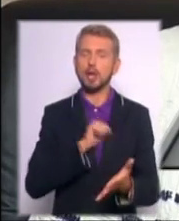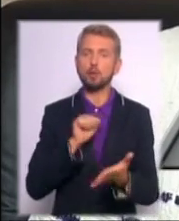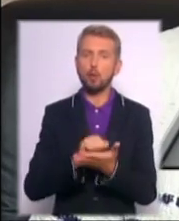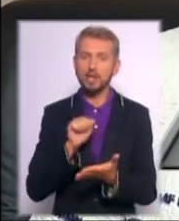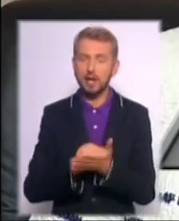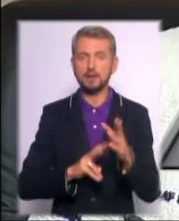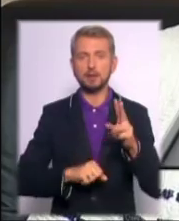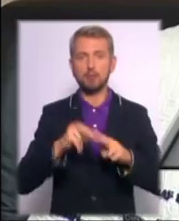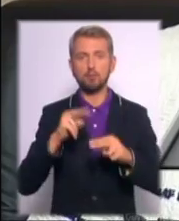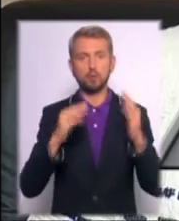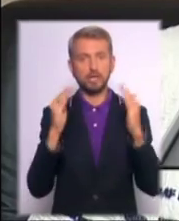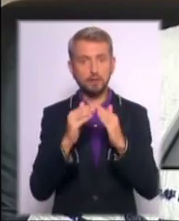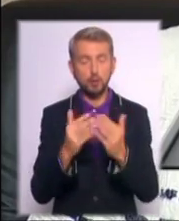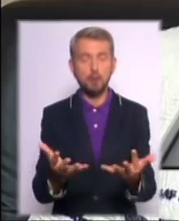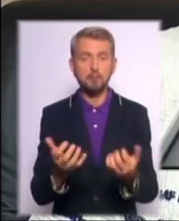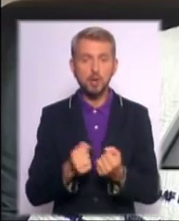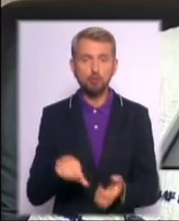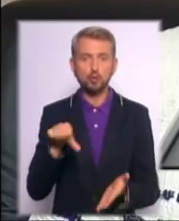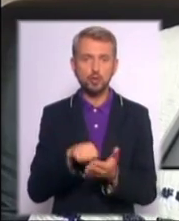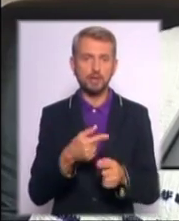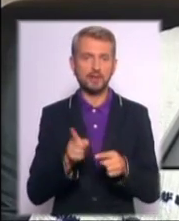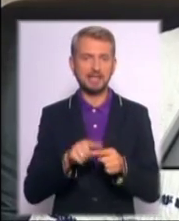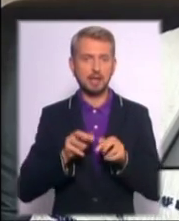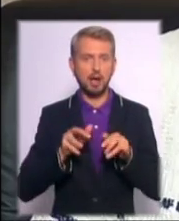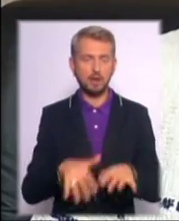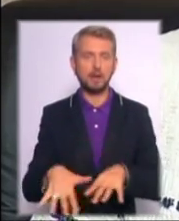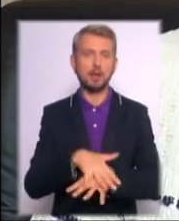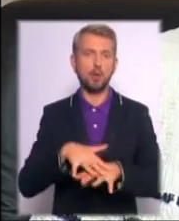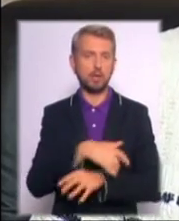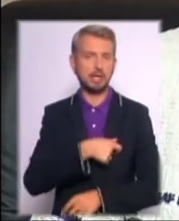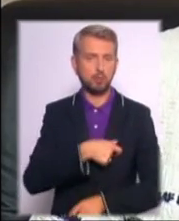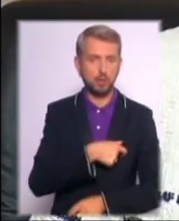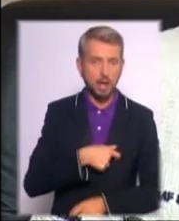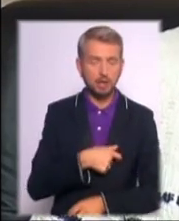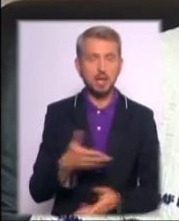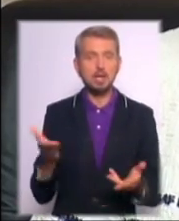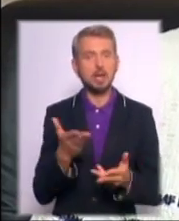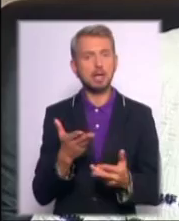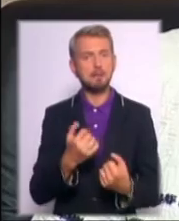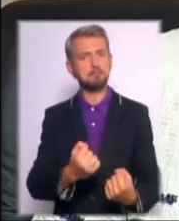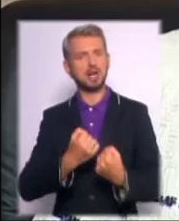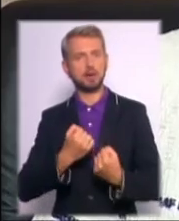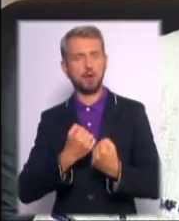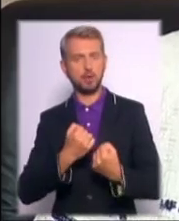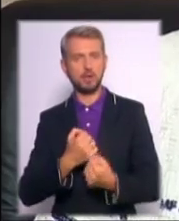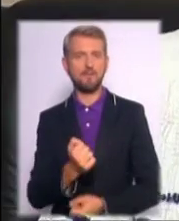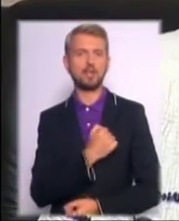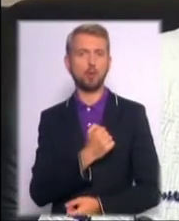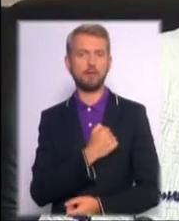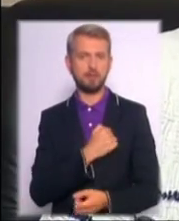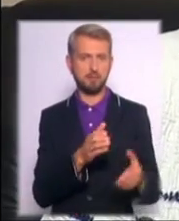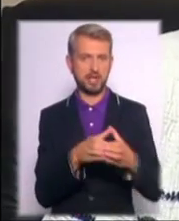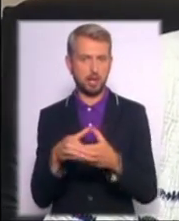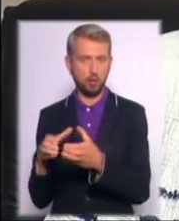на будівлю, беруть участь в цих акціях народні депутати, які прикриваються військовими батальйонами.